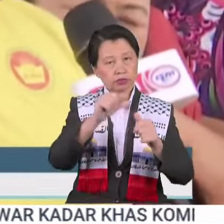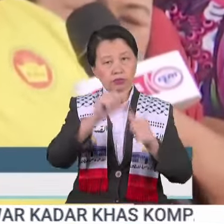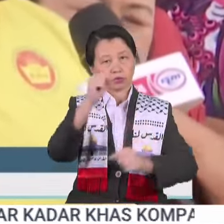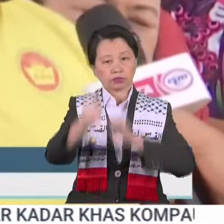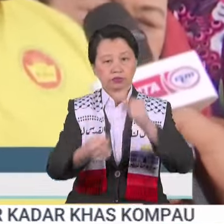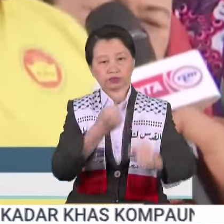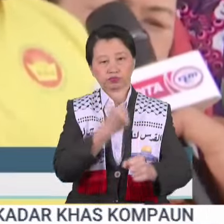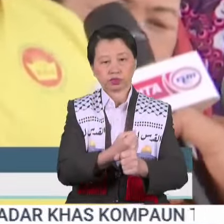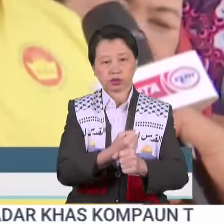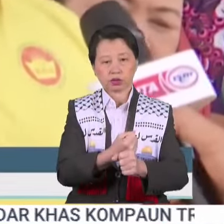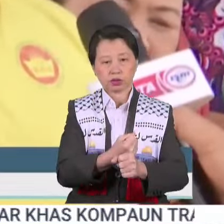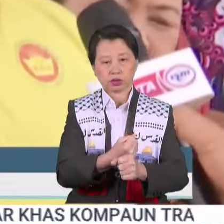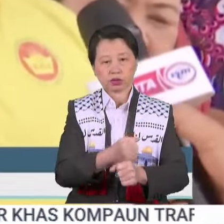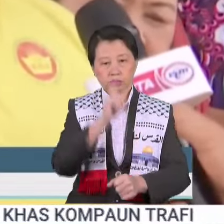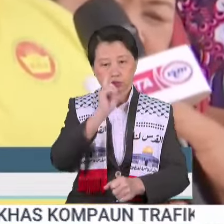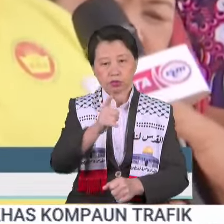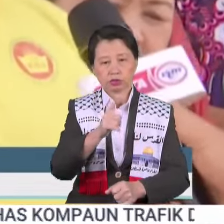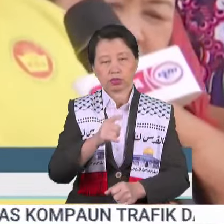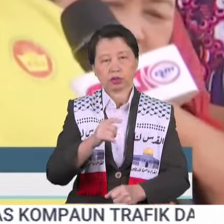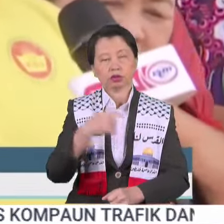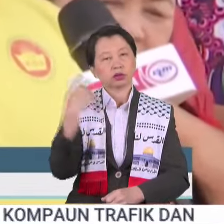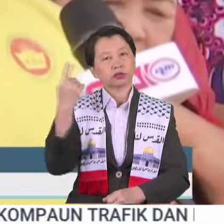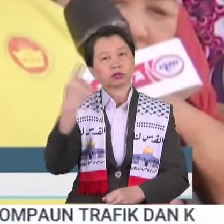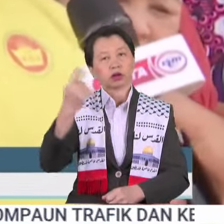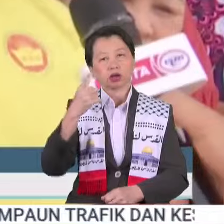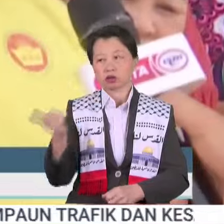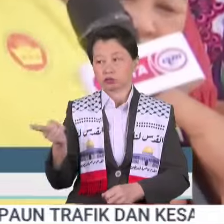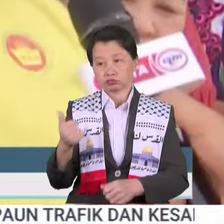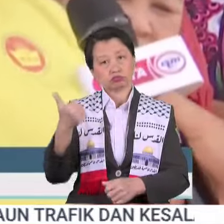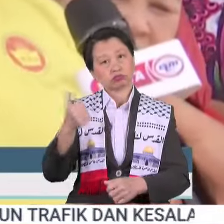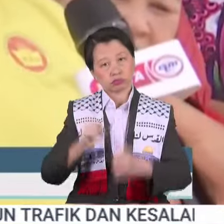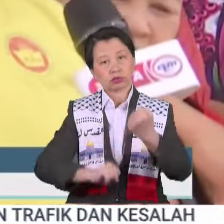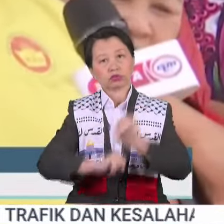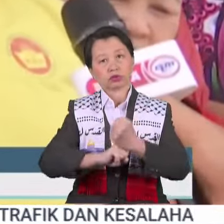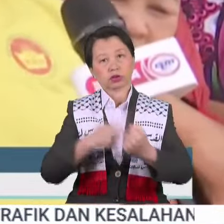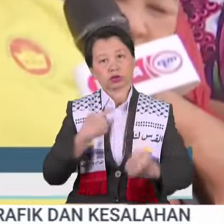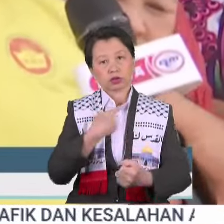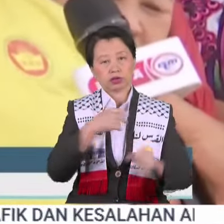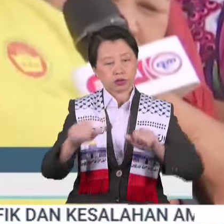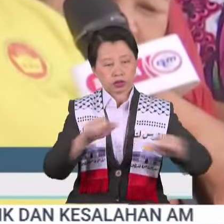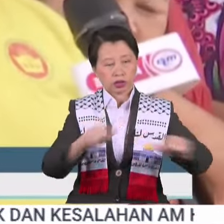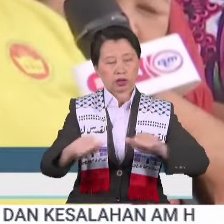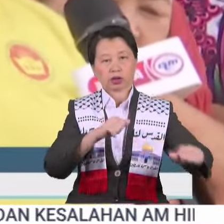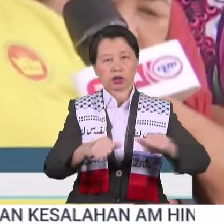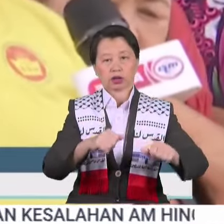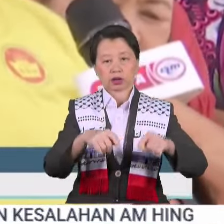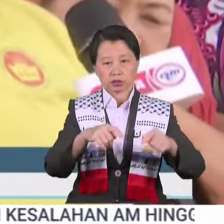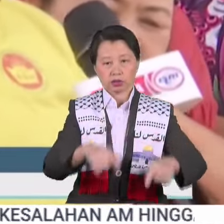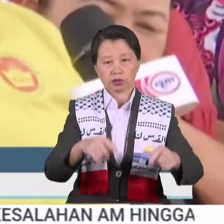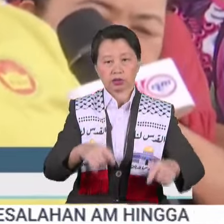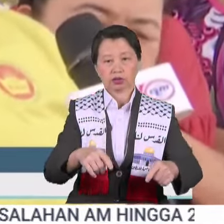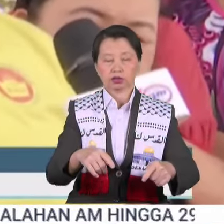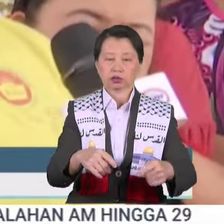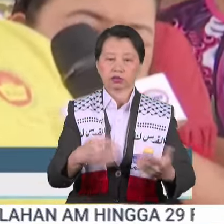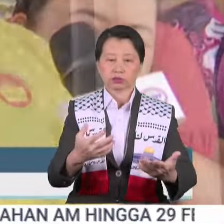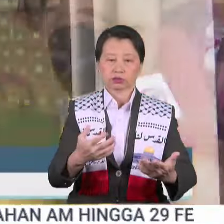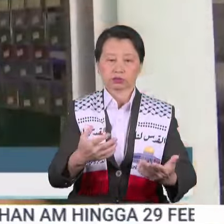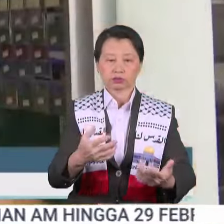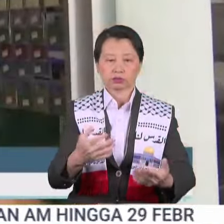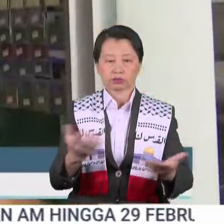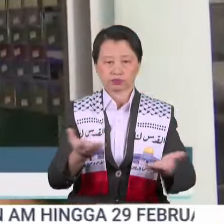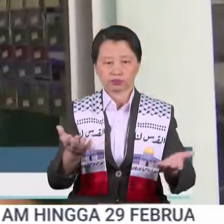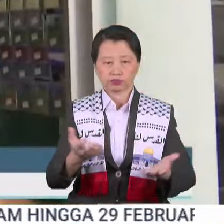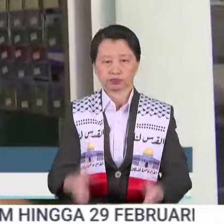tahun. Memang pun selalu support dengan kami punya aktiviti-aktiviti di Menumbuk